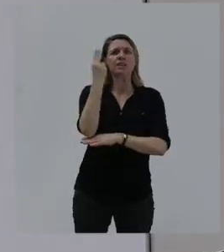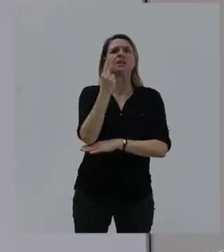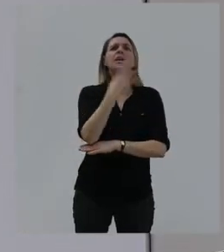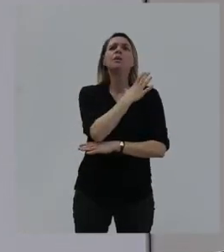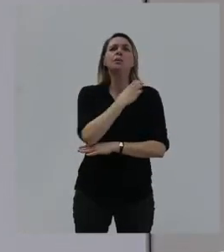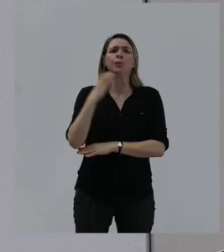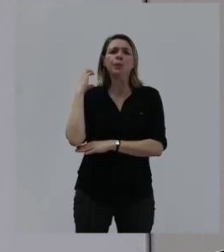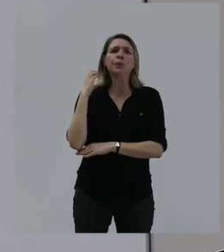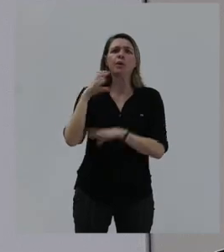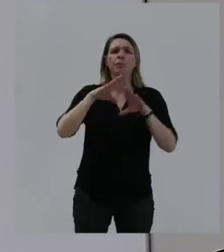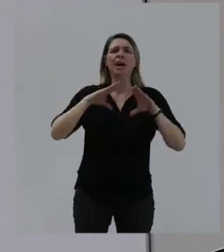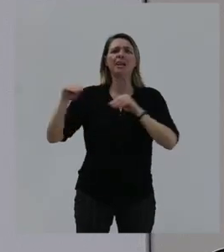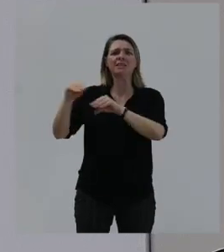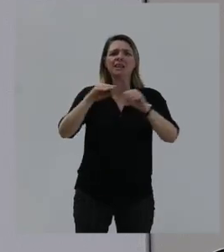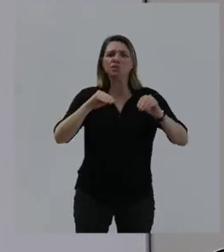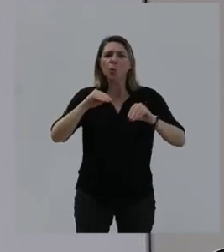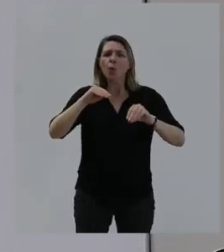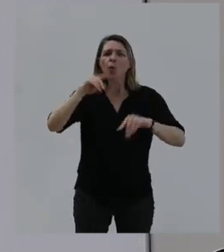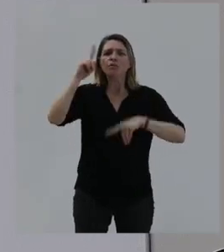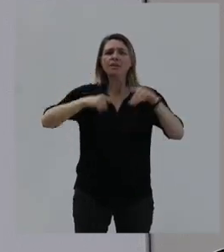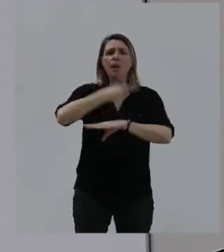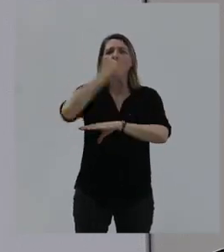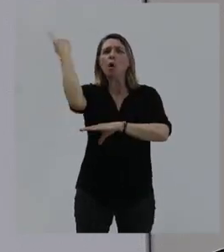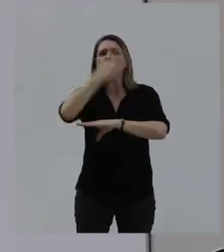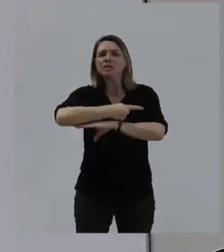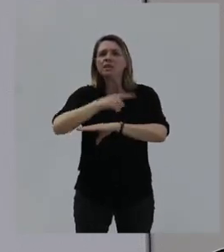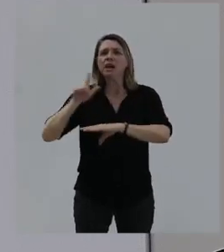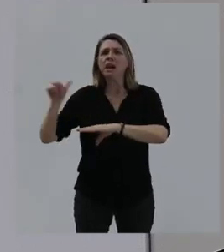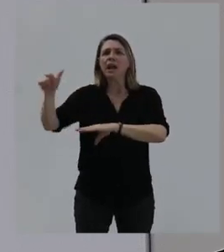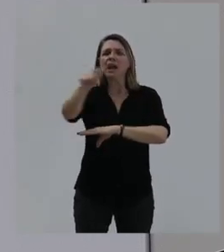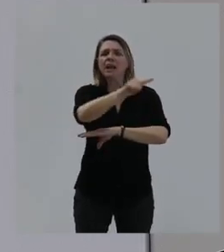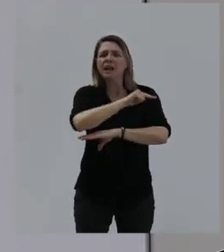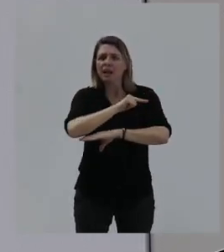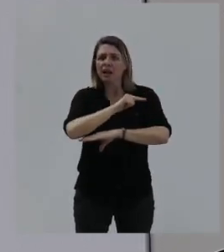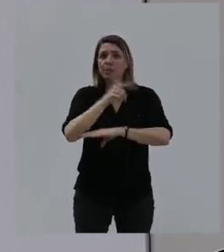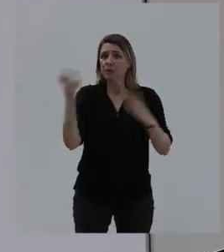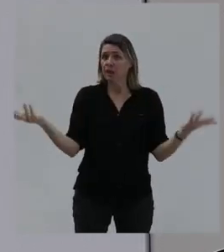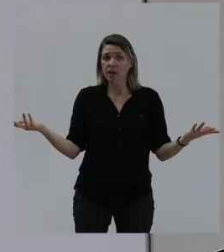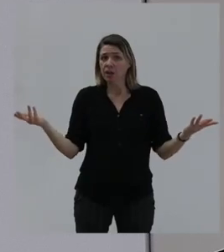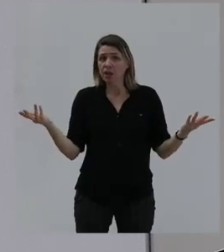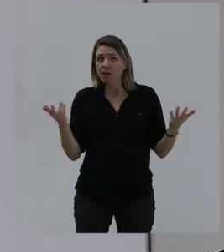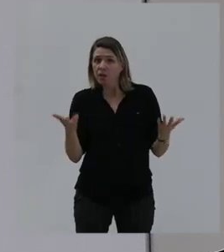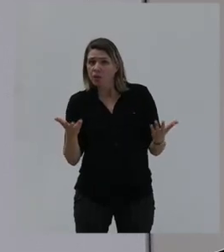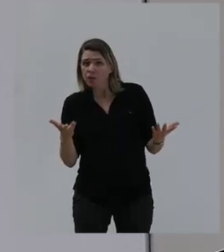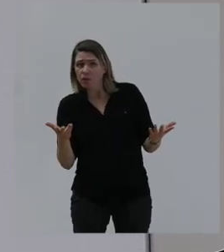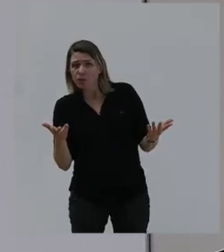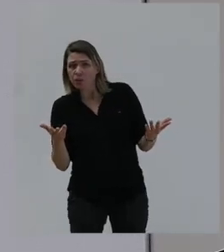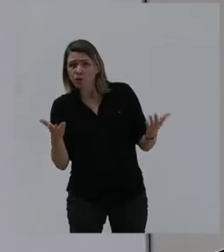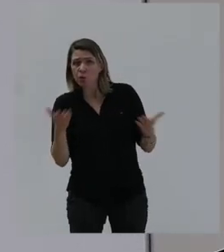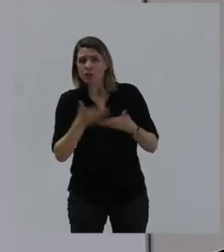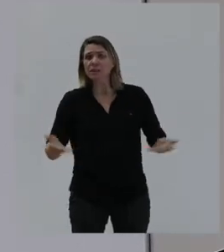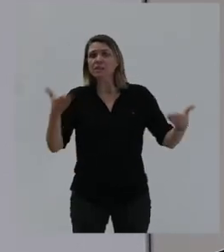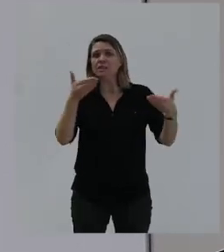manière uniforme et cadencer des portiques partout, et nous ne l'avons pas fait. Ce qui fait qu'aujourd'hui, on se retrouve effectivement dans une